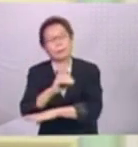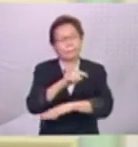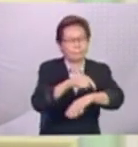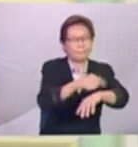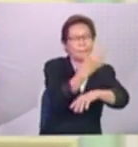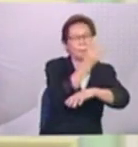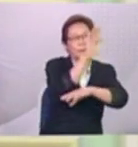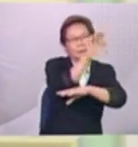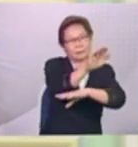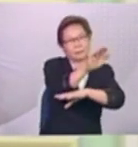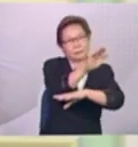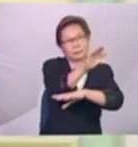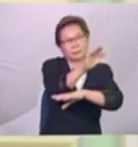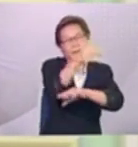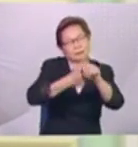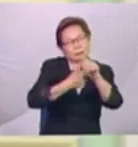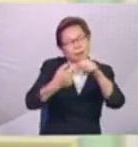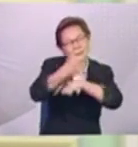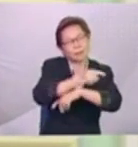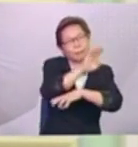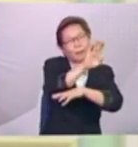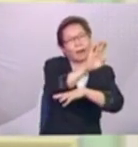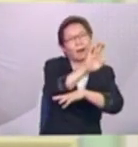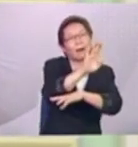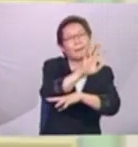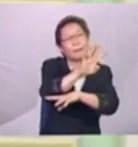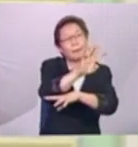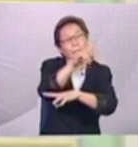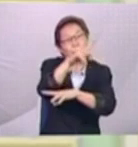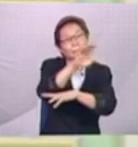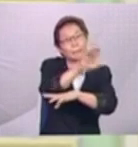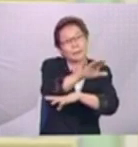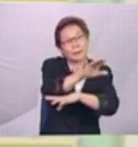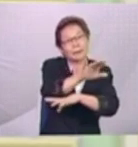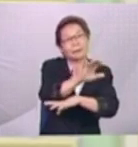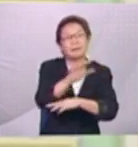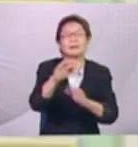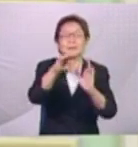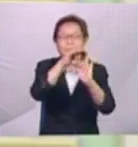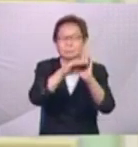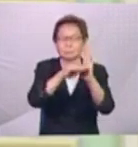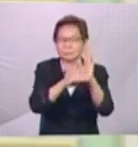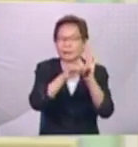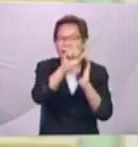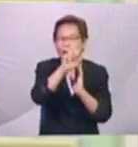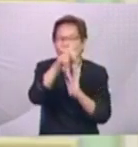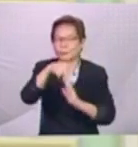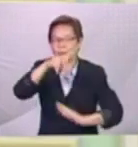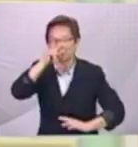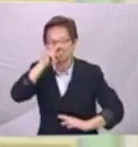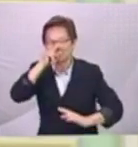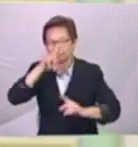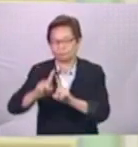hari dan peti Facebook tadi bahwa shopee shopee nya adalah e-shop yang ketat yaitu